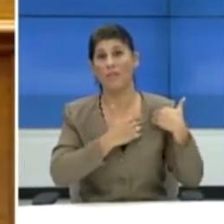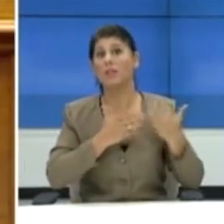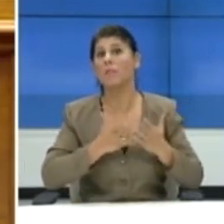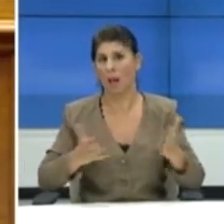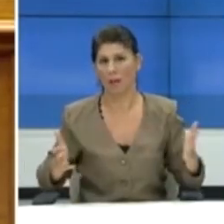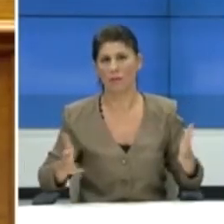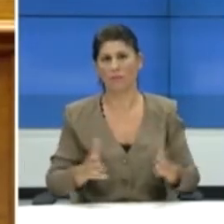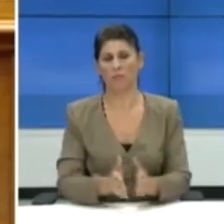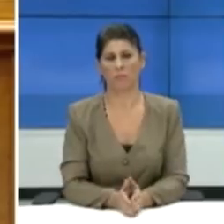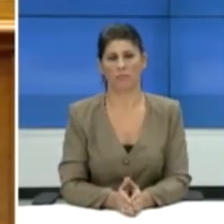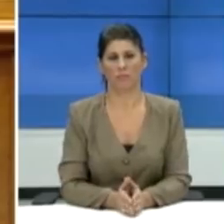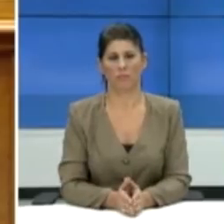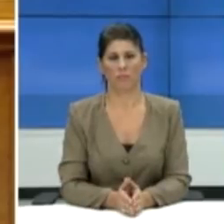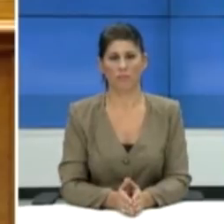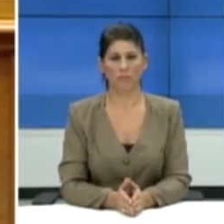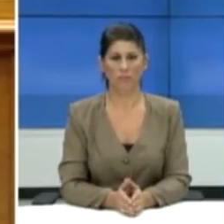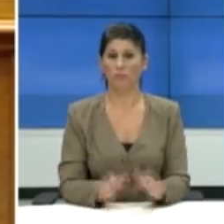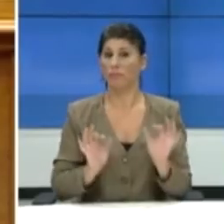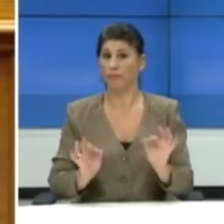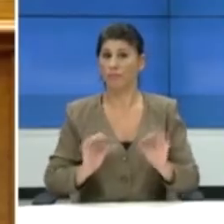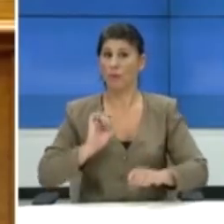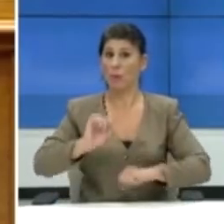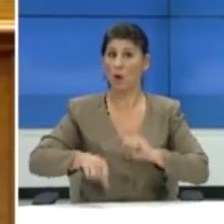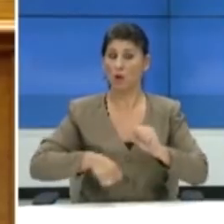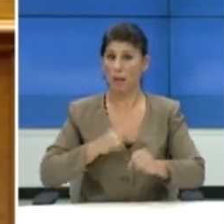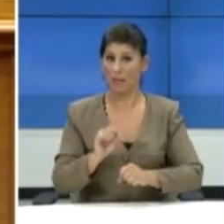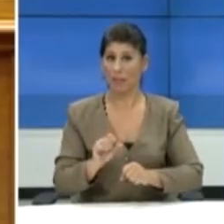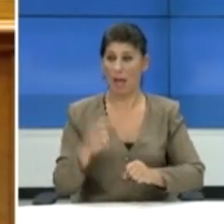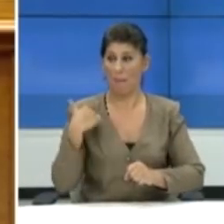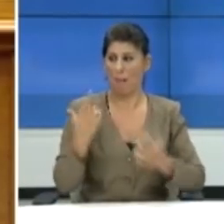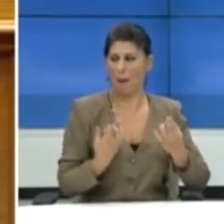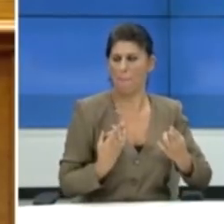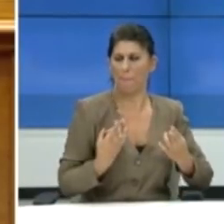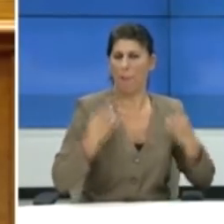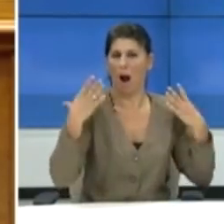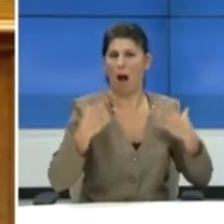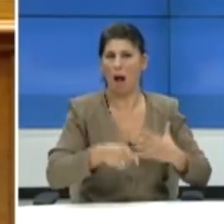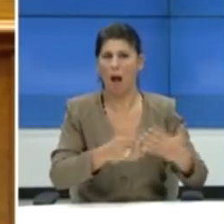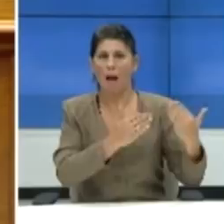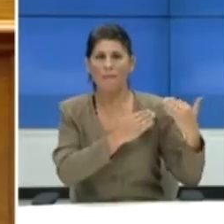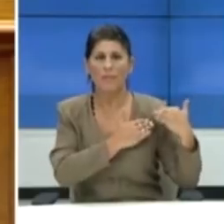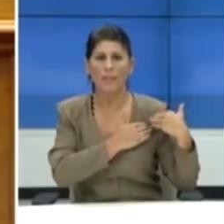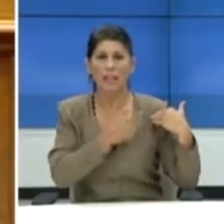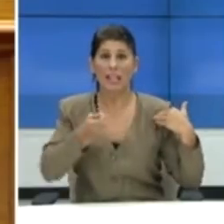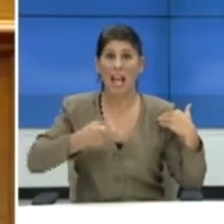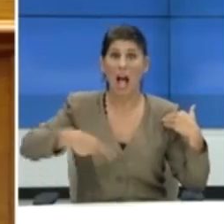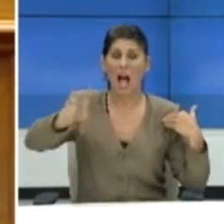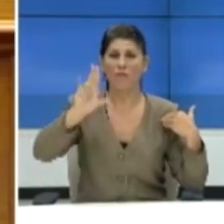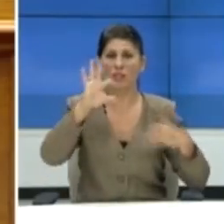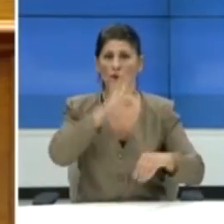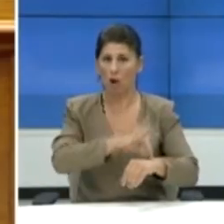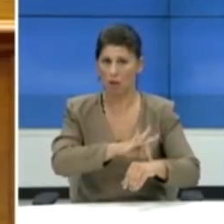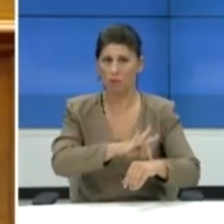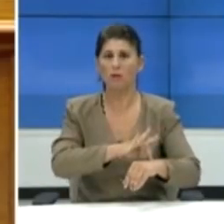μεγάλες. Μάλιστα, στην προσπάθειά σας να πετάξετε από πάνω σας την ευθύνη για την αύξηση των